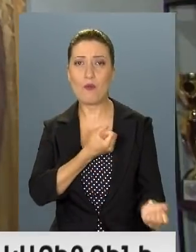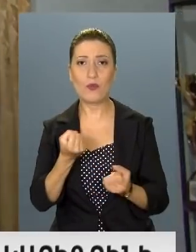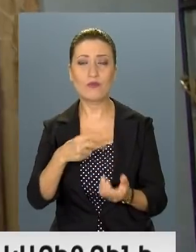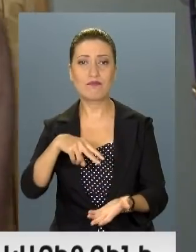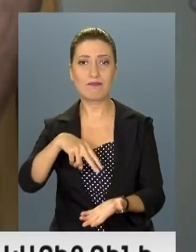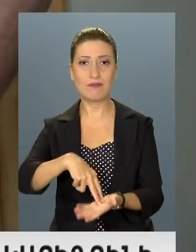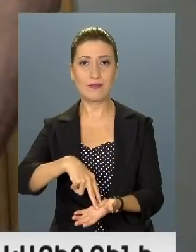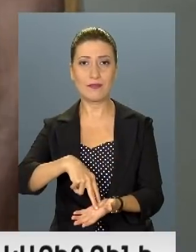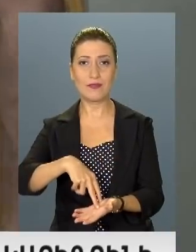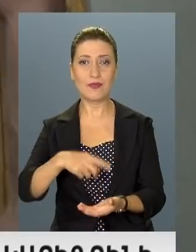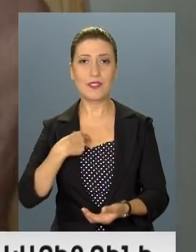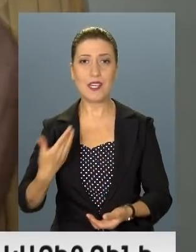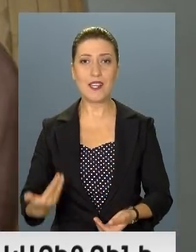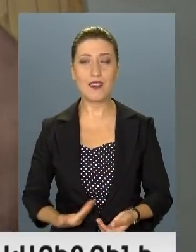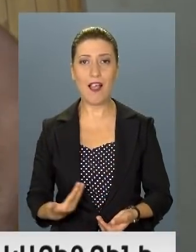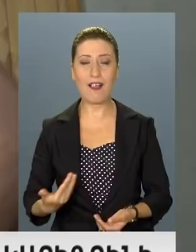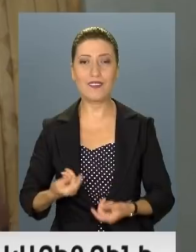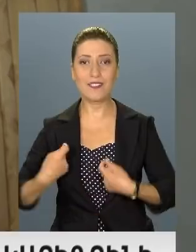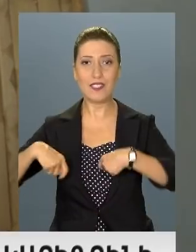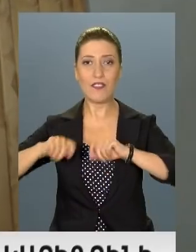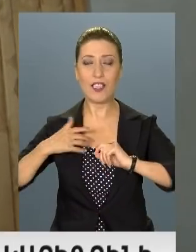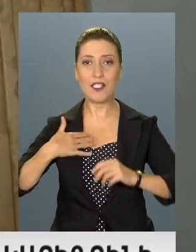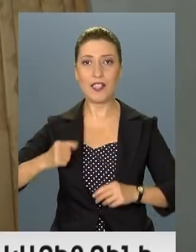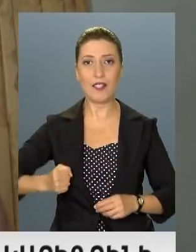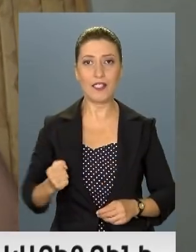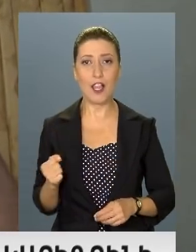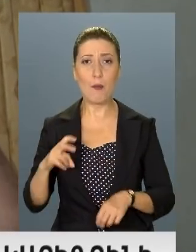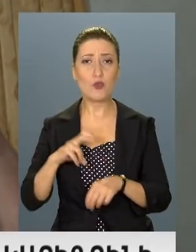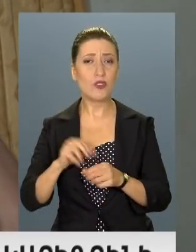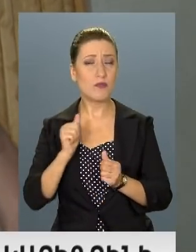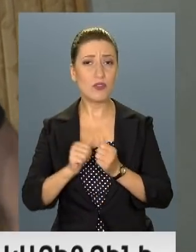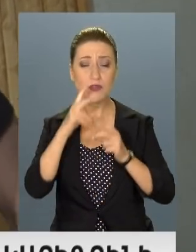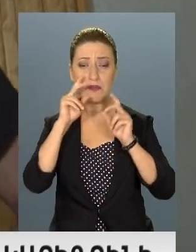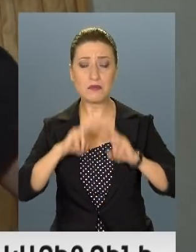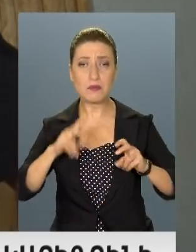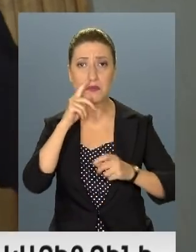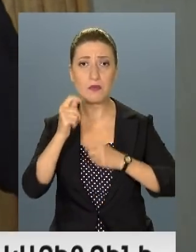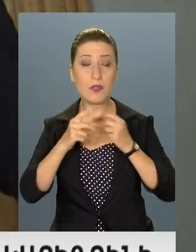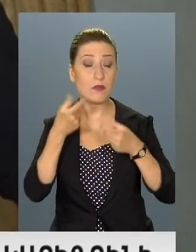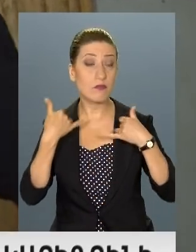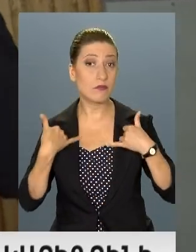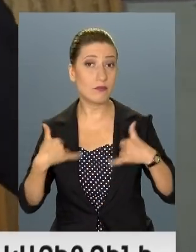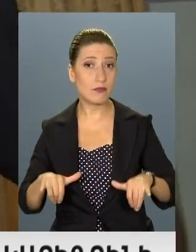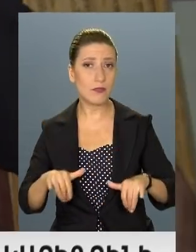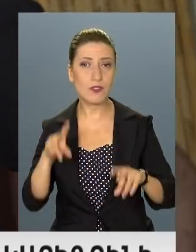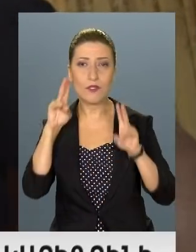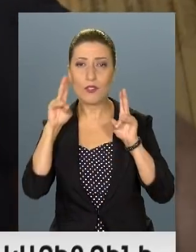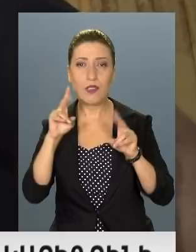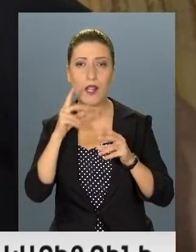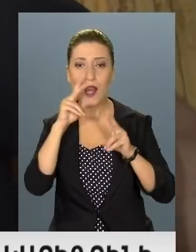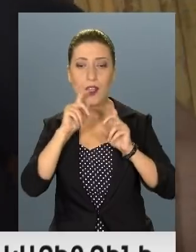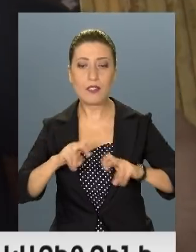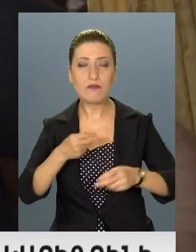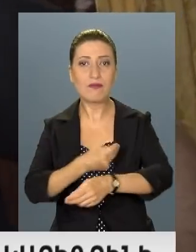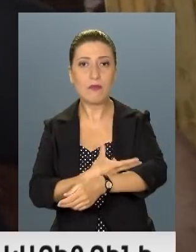հողին, որի համար կյանք են տվել իր ընկերները։ Բժիշկները ամեն անգամ ուսումնասիրում ու նորից են զարմանում, չգիտեն հետազոտությունների